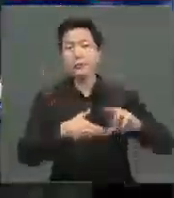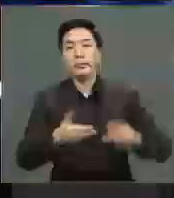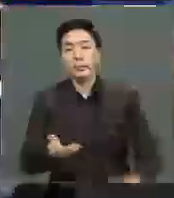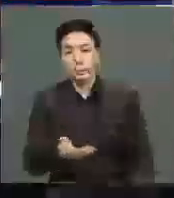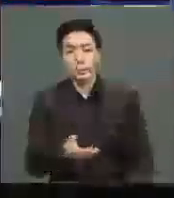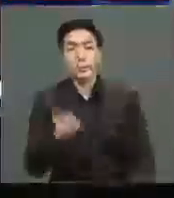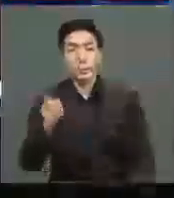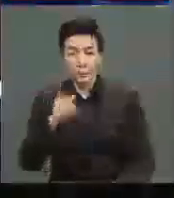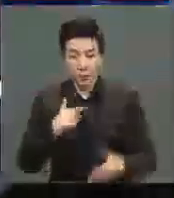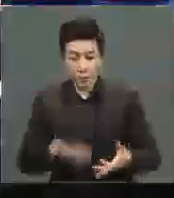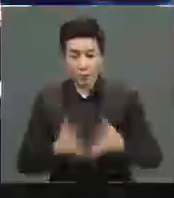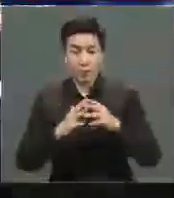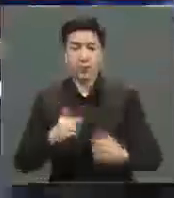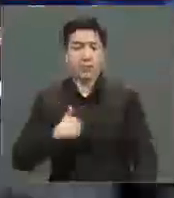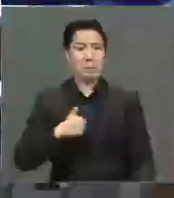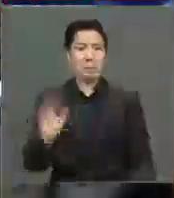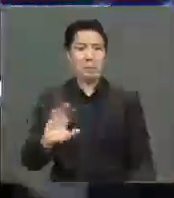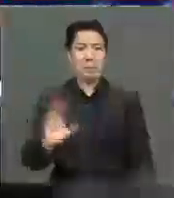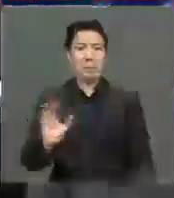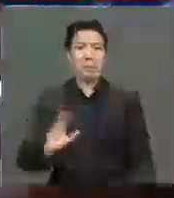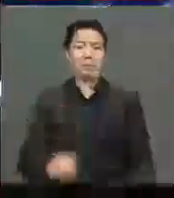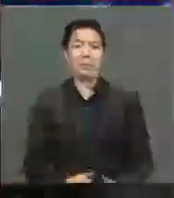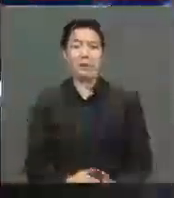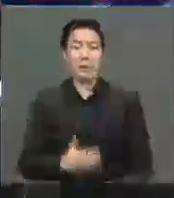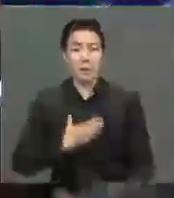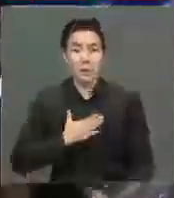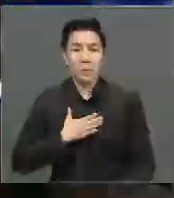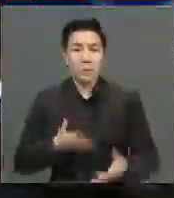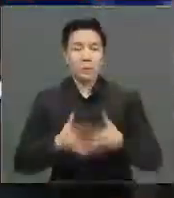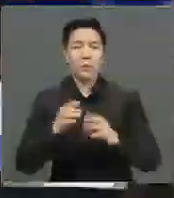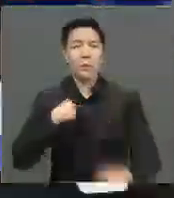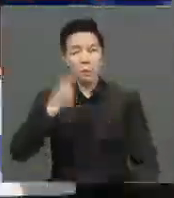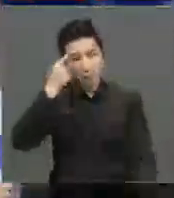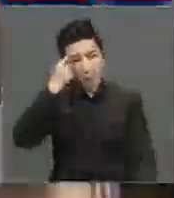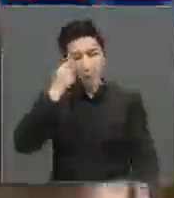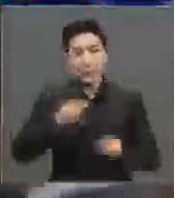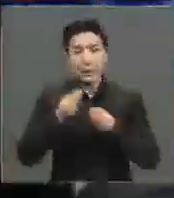มก่อตั้งพัก เฮ้ยผมไม่ได้ตั้งผมตั้งคิดให้นายกครับ